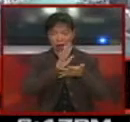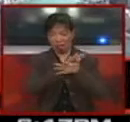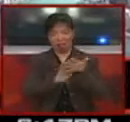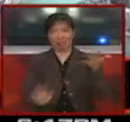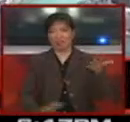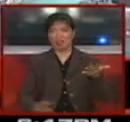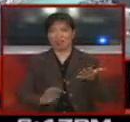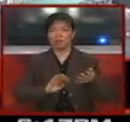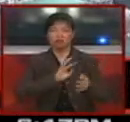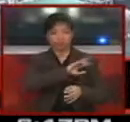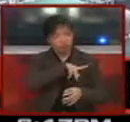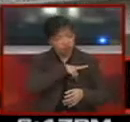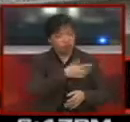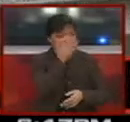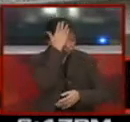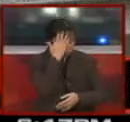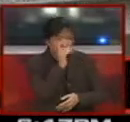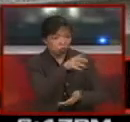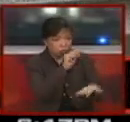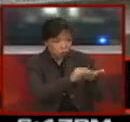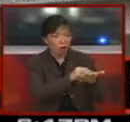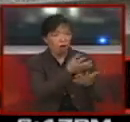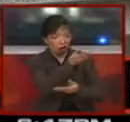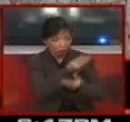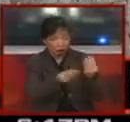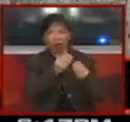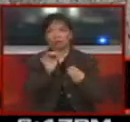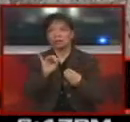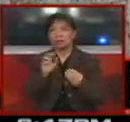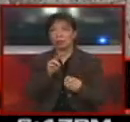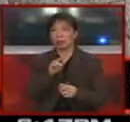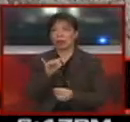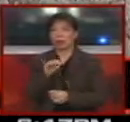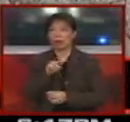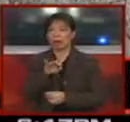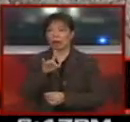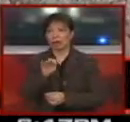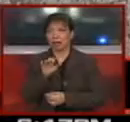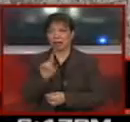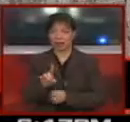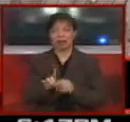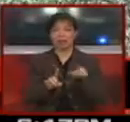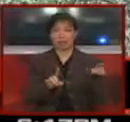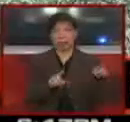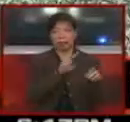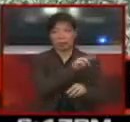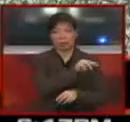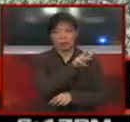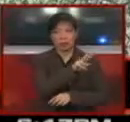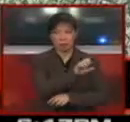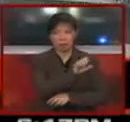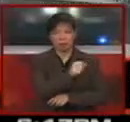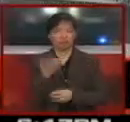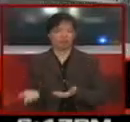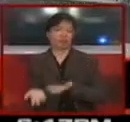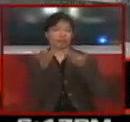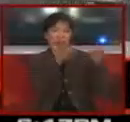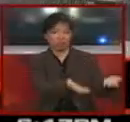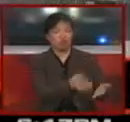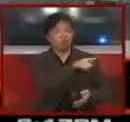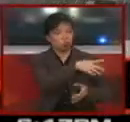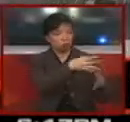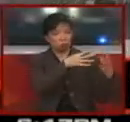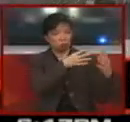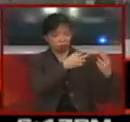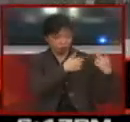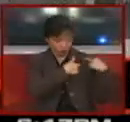private investors ang gobyerno. Pinasok ng Maynilad at Manila Waters ang concession agreement sa MWSS matapos dumaan